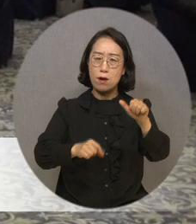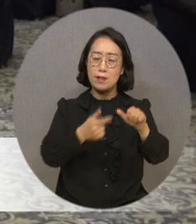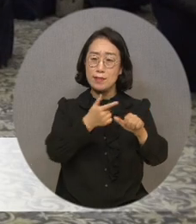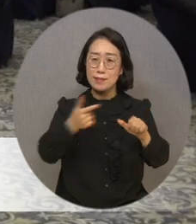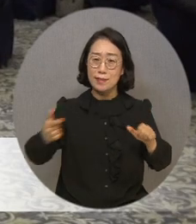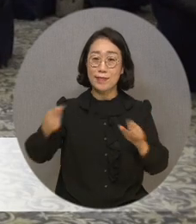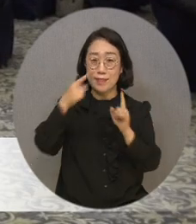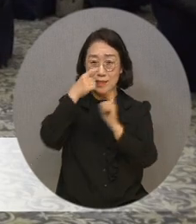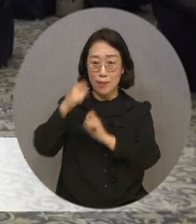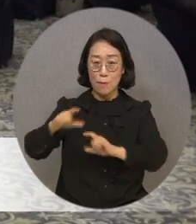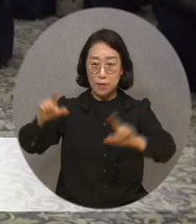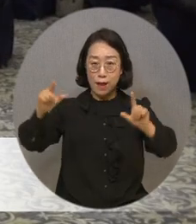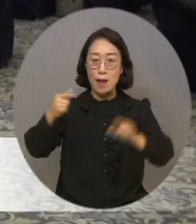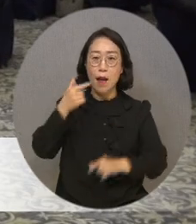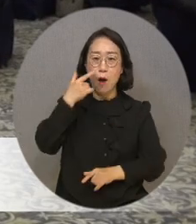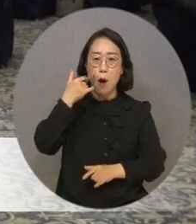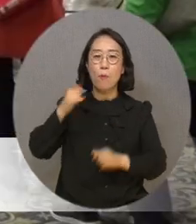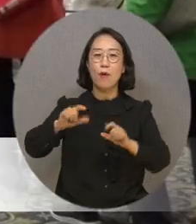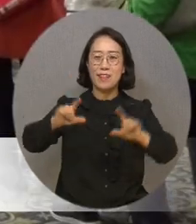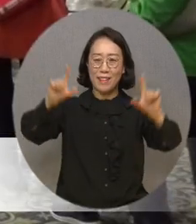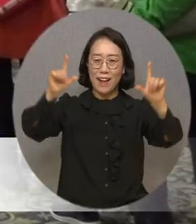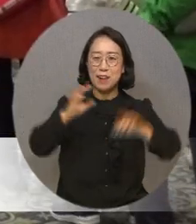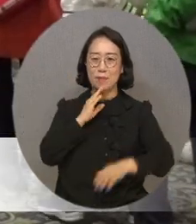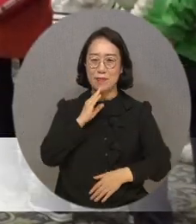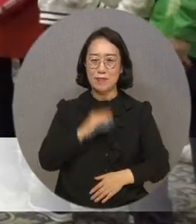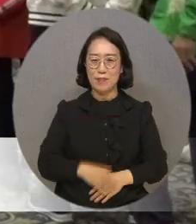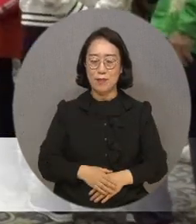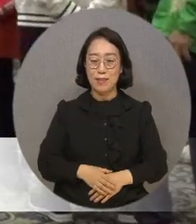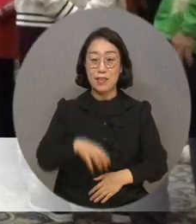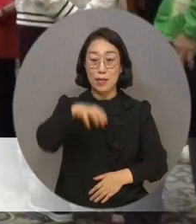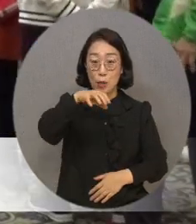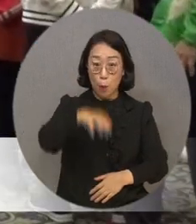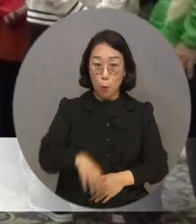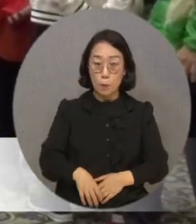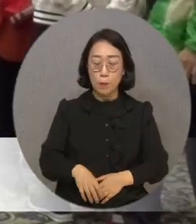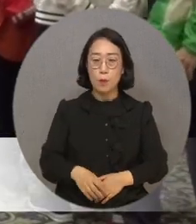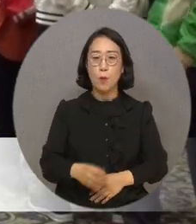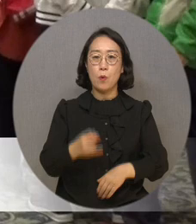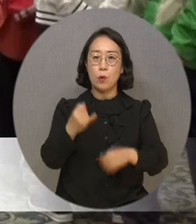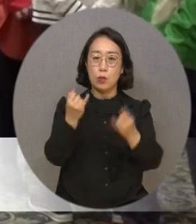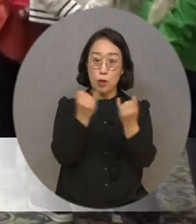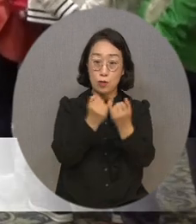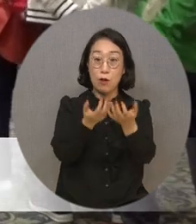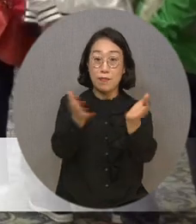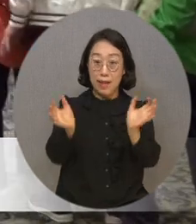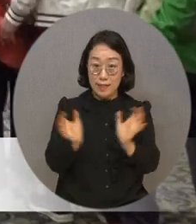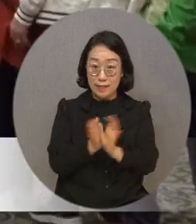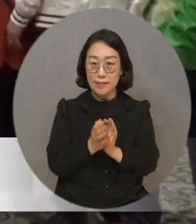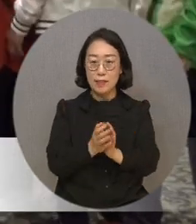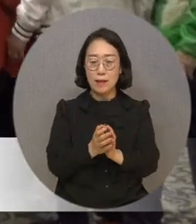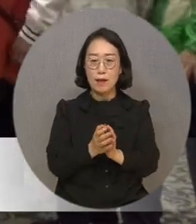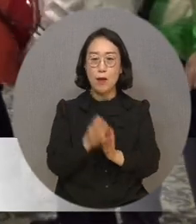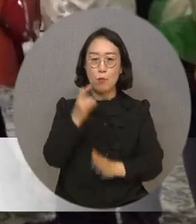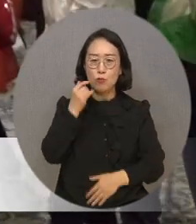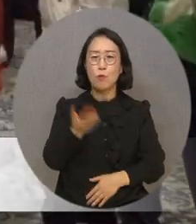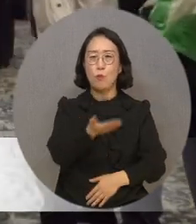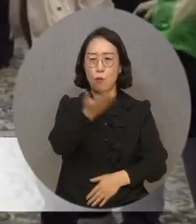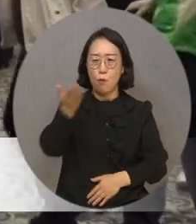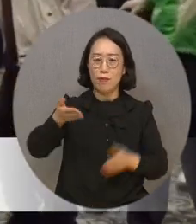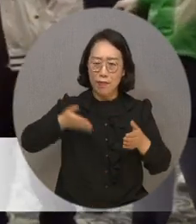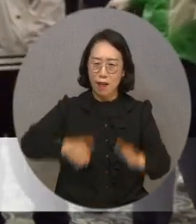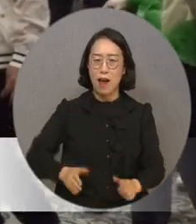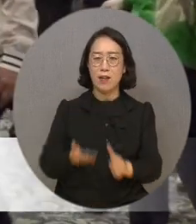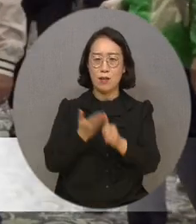기념일은 어버이날인 것 같습니다. 남원시에서나 또 여성단체에서 어르신들께 낳아주시고 길러주신